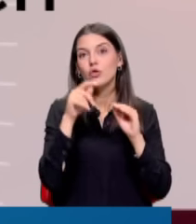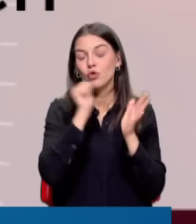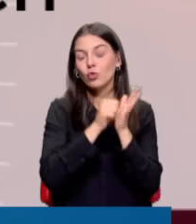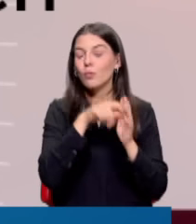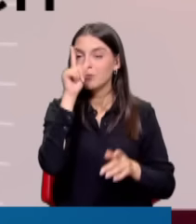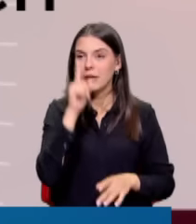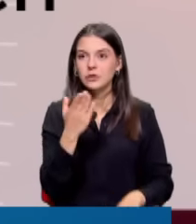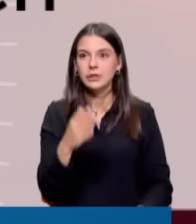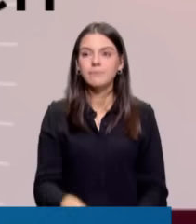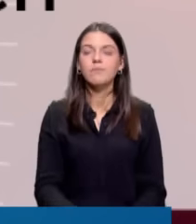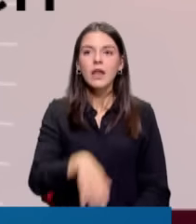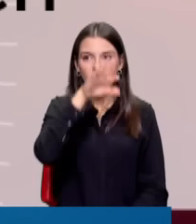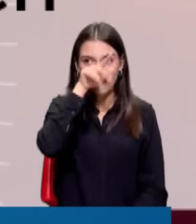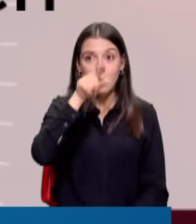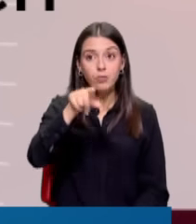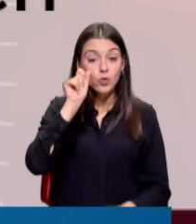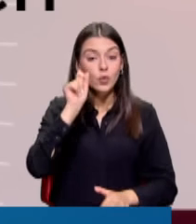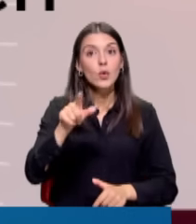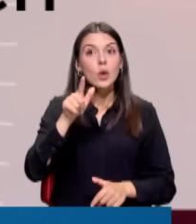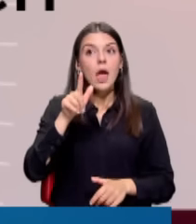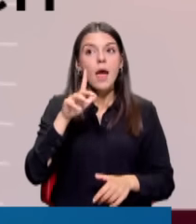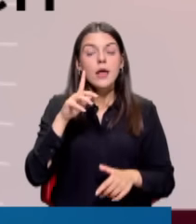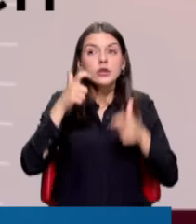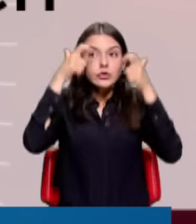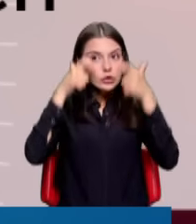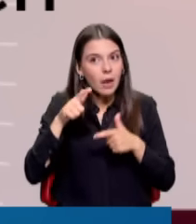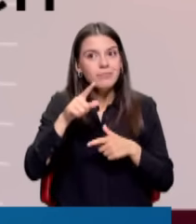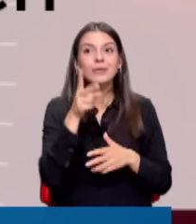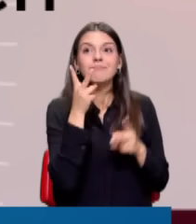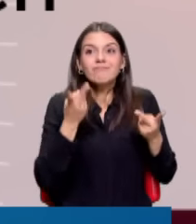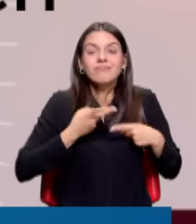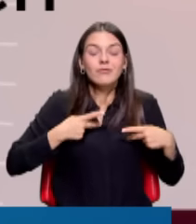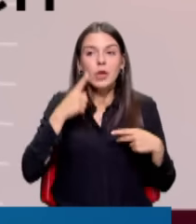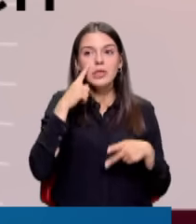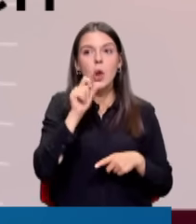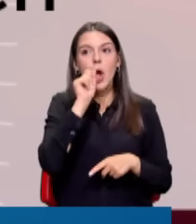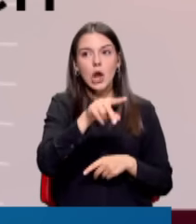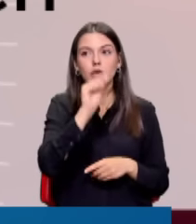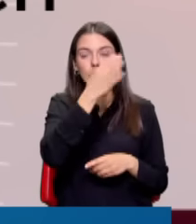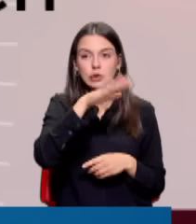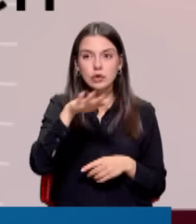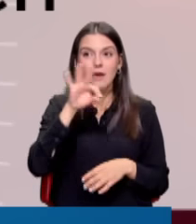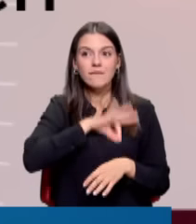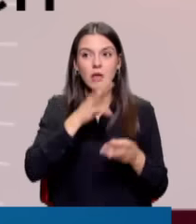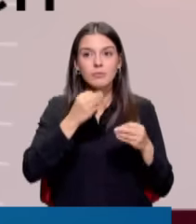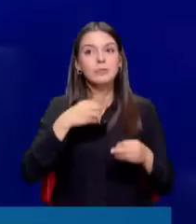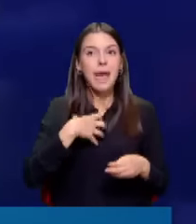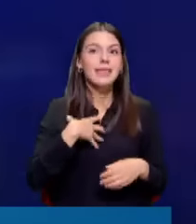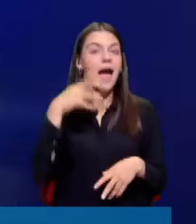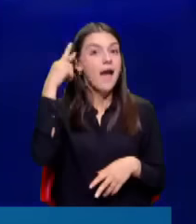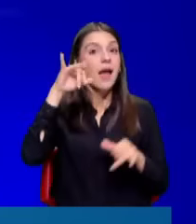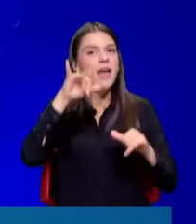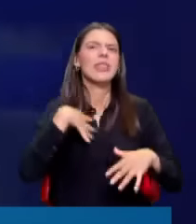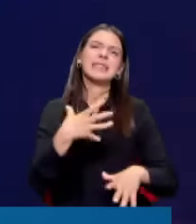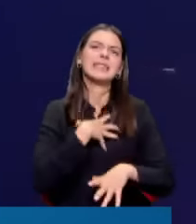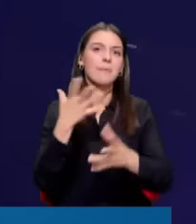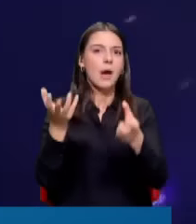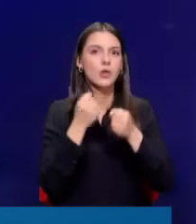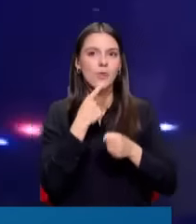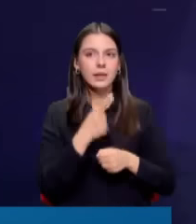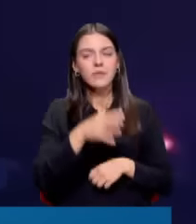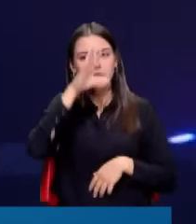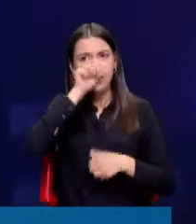bu ülkeye duyduğu sorumluluk ve aidiyetle ülkenin çocuklarına faydalı olmak adına kurduğu hayalleri ben de sahipleniyorum. Fenerbahçeli